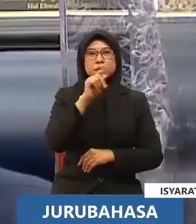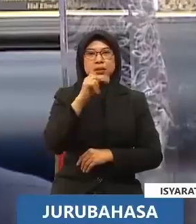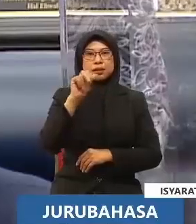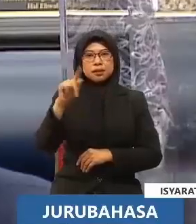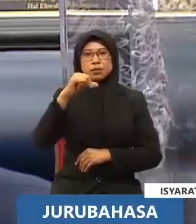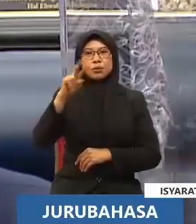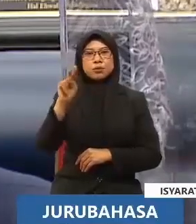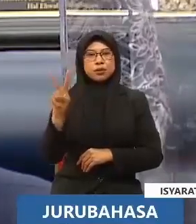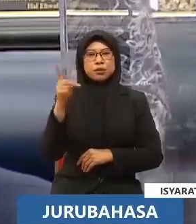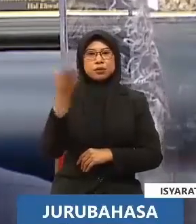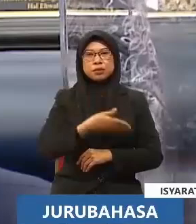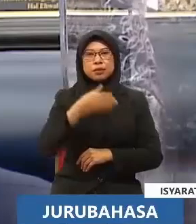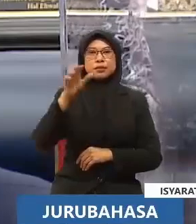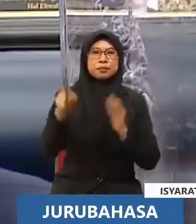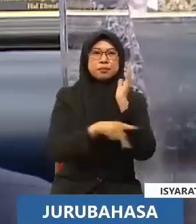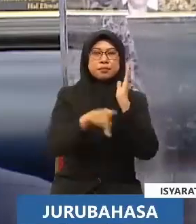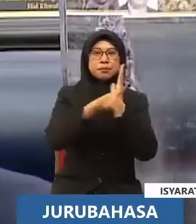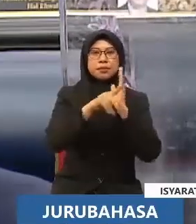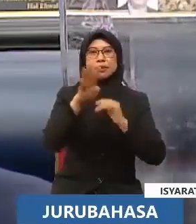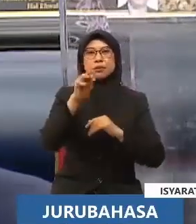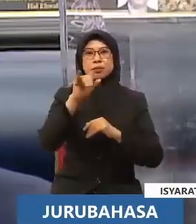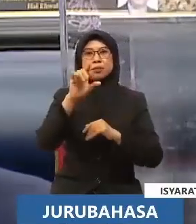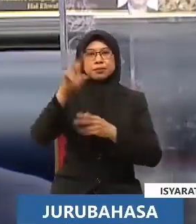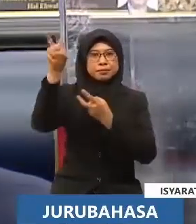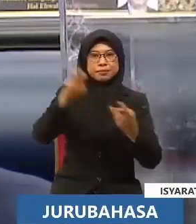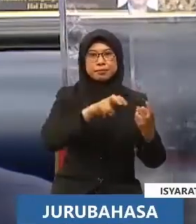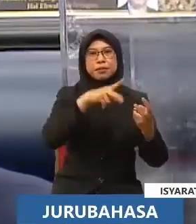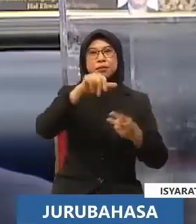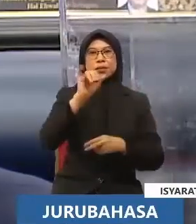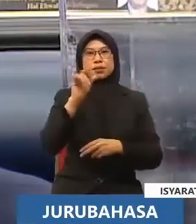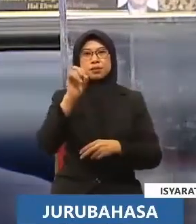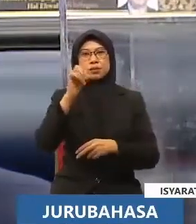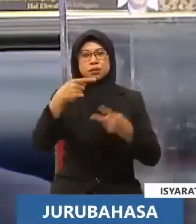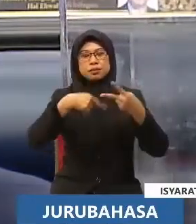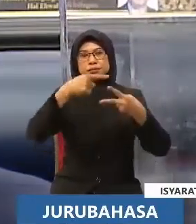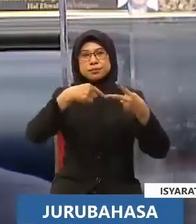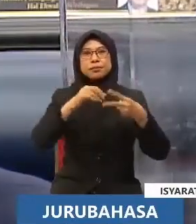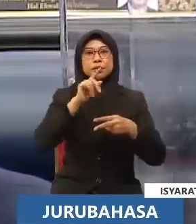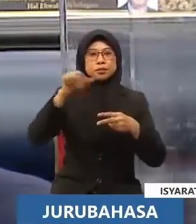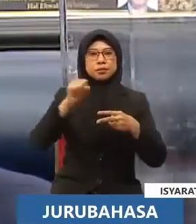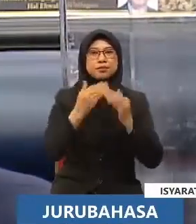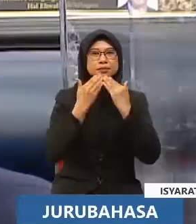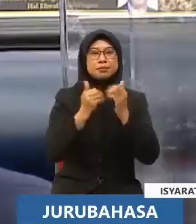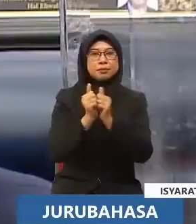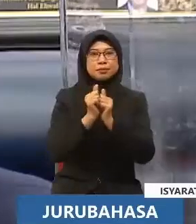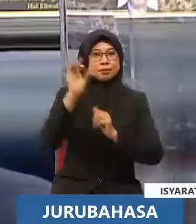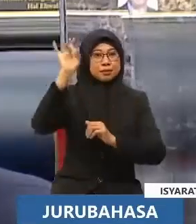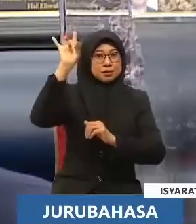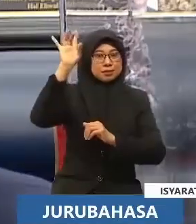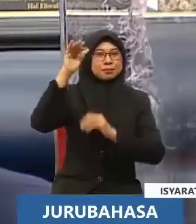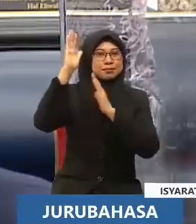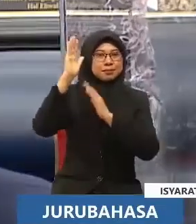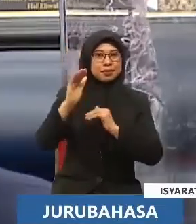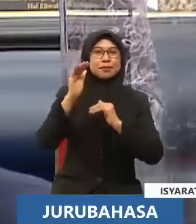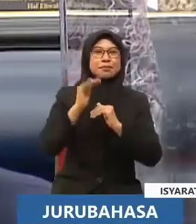sebuah photo yaitu bantuan banjie.com bagi memudahkan semua untuk mengetahui segala maklumat dan kriteria berhubungan bantuan banjir Keluarga